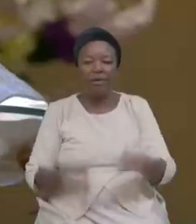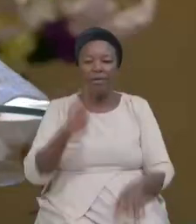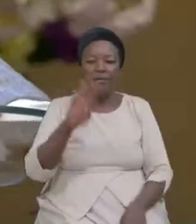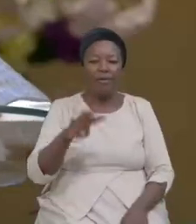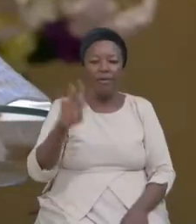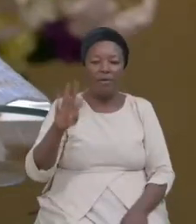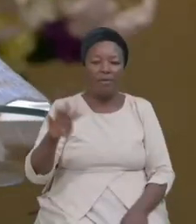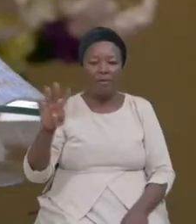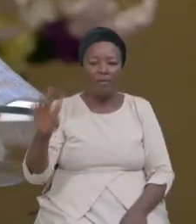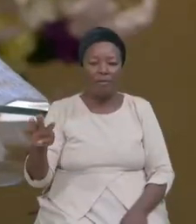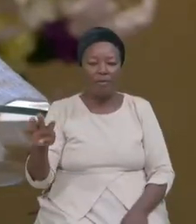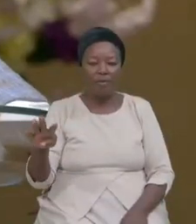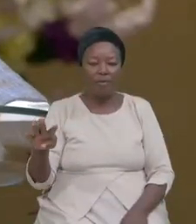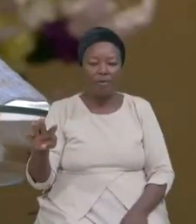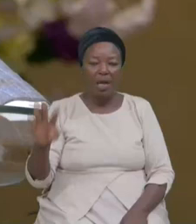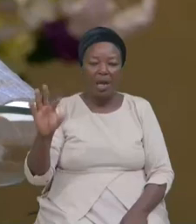63.